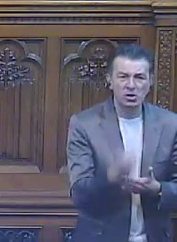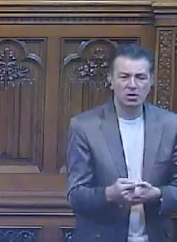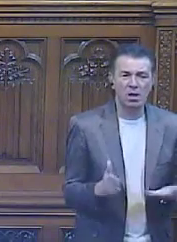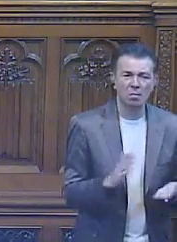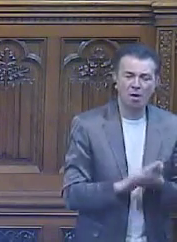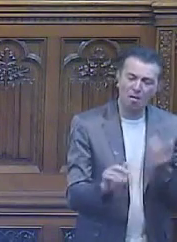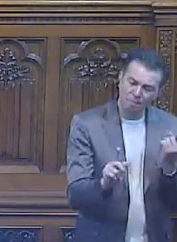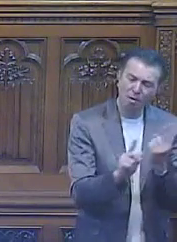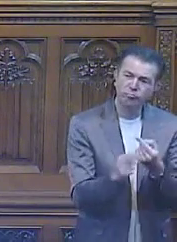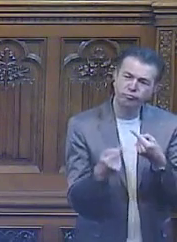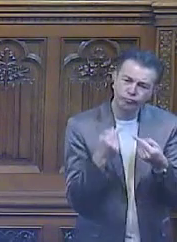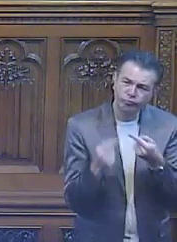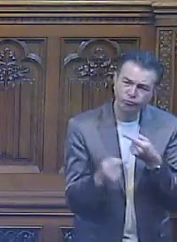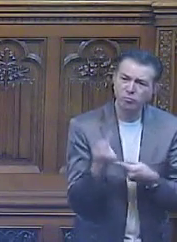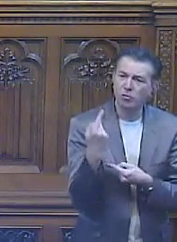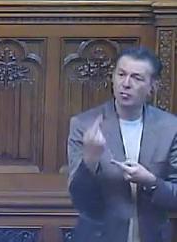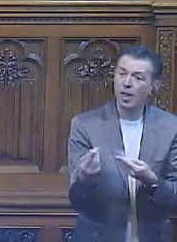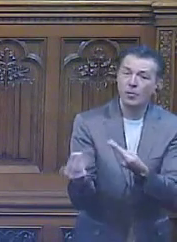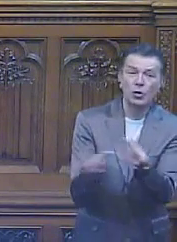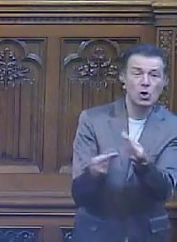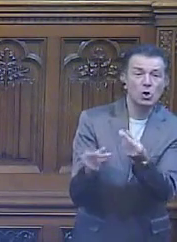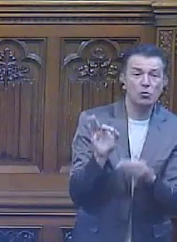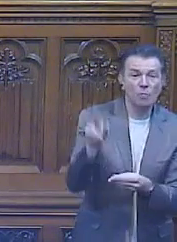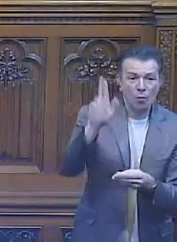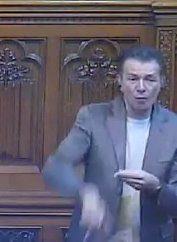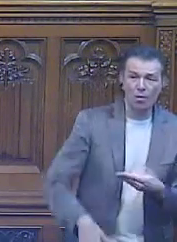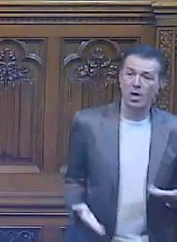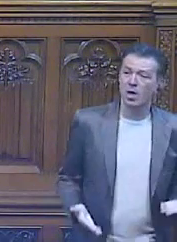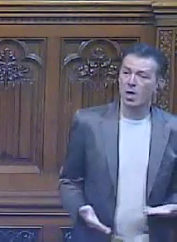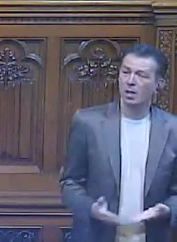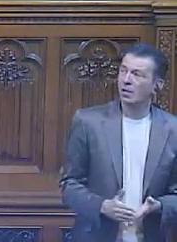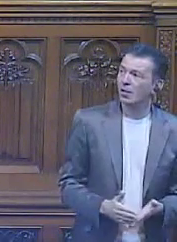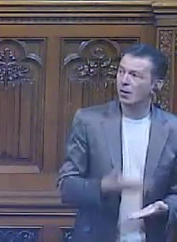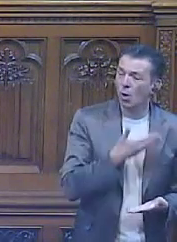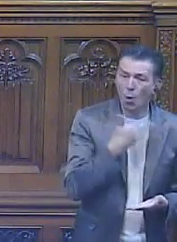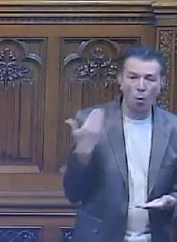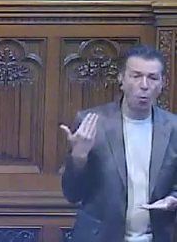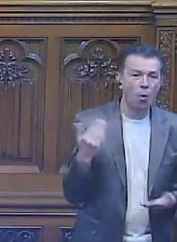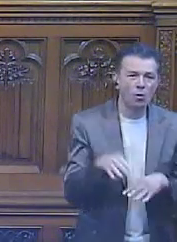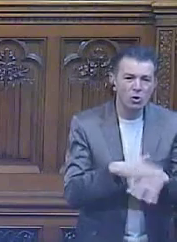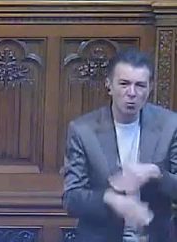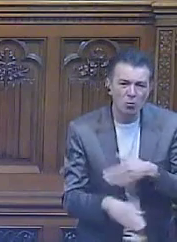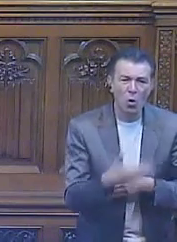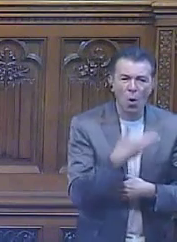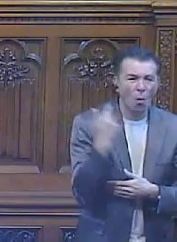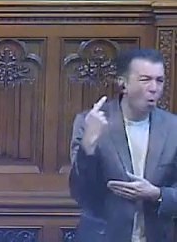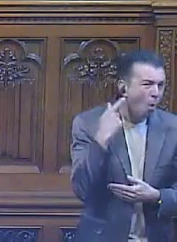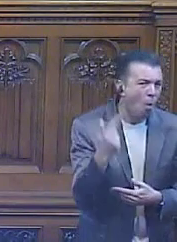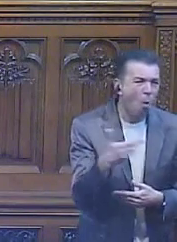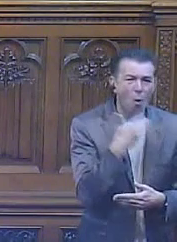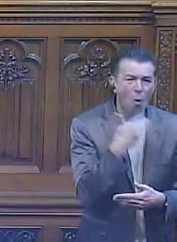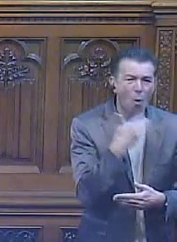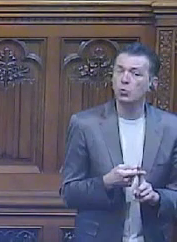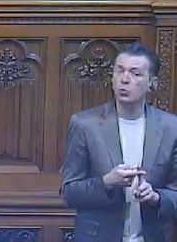Menschen. Sie haben ja kein Gespür für Wien, meine sehr geehrten Damen und Herren. Kein Gespür, kein Ohr, kein Herz, keine Vernunft.